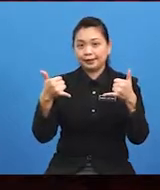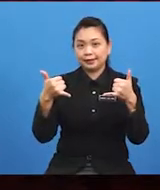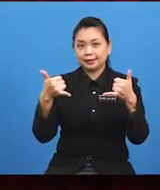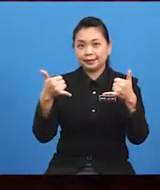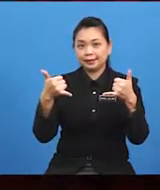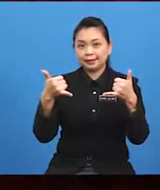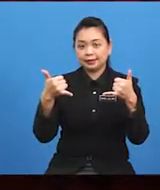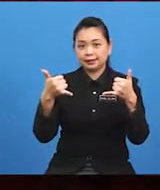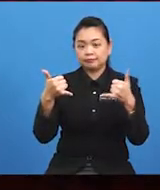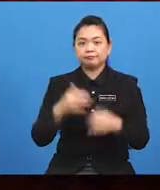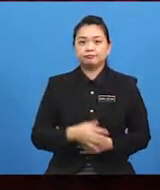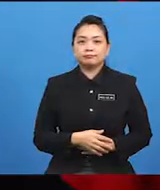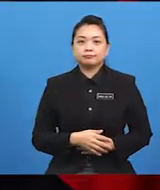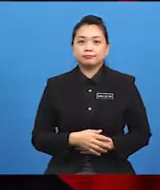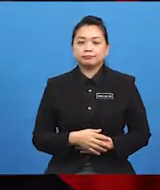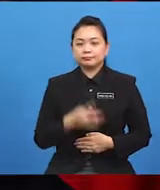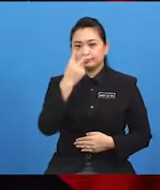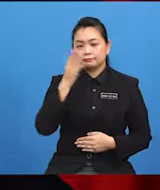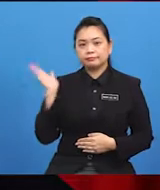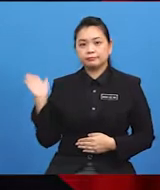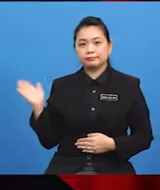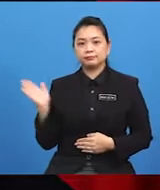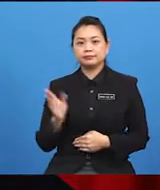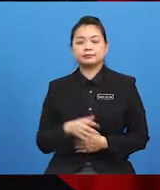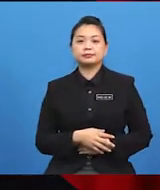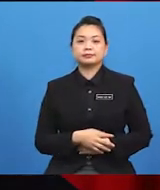A major? Boleh cikgu. Silakan Haziq.